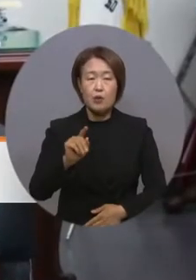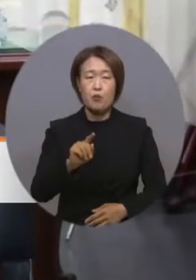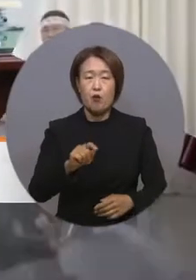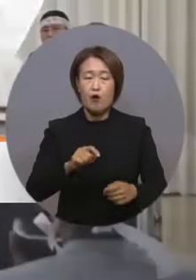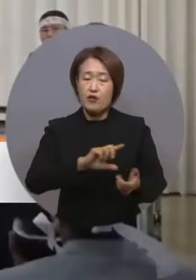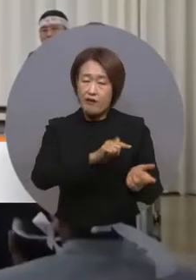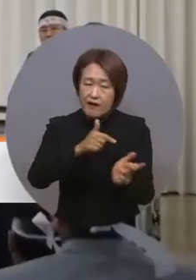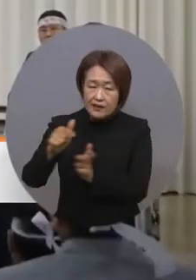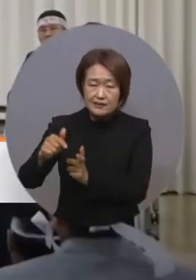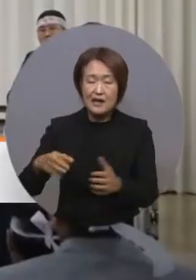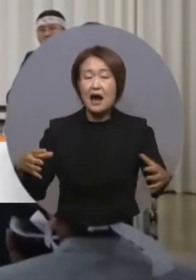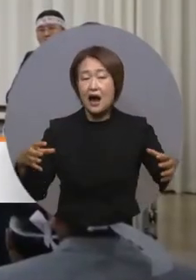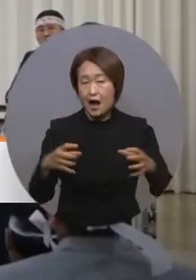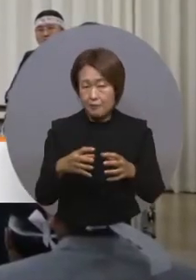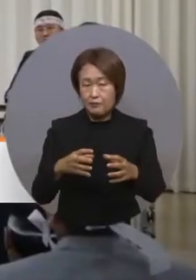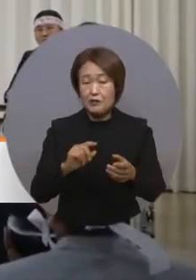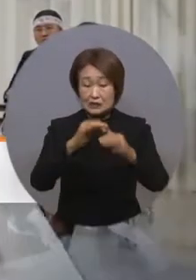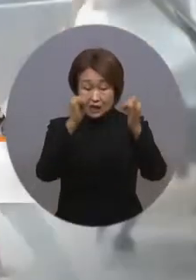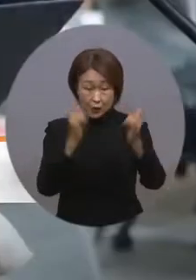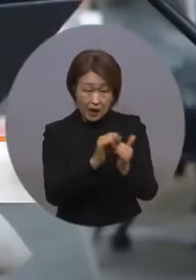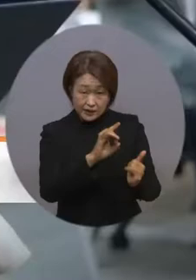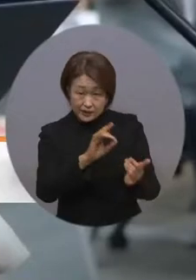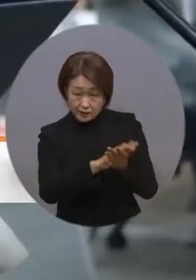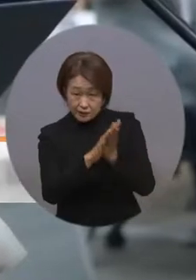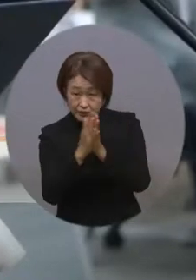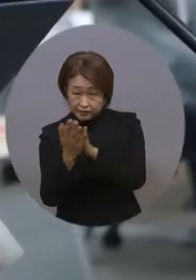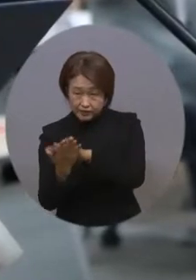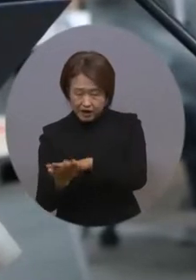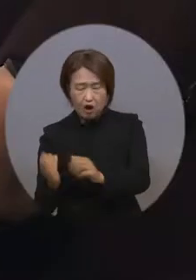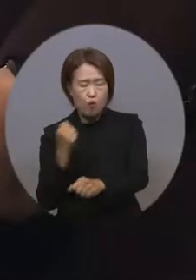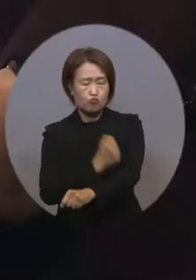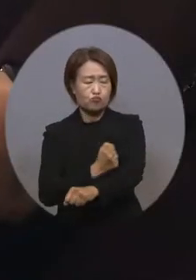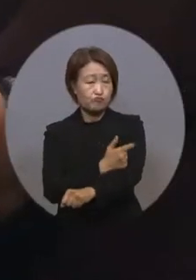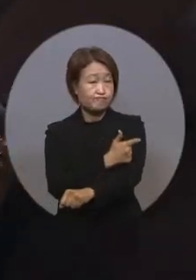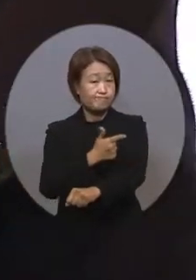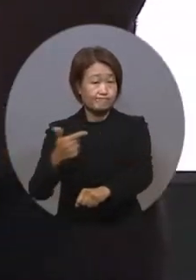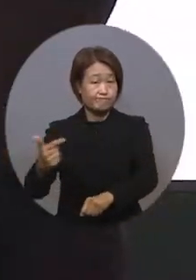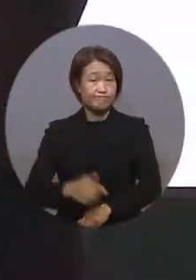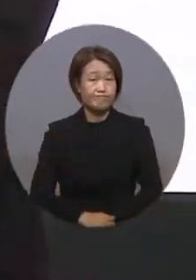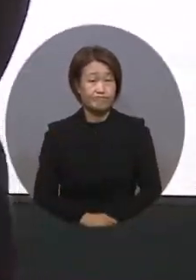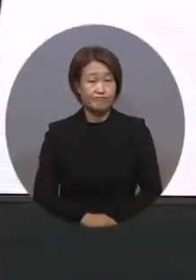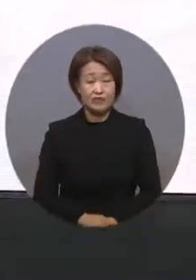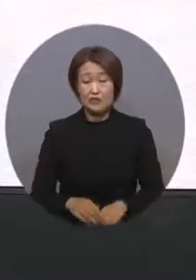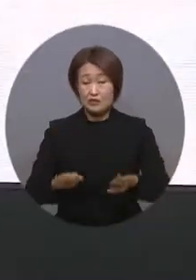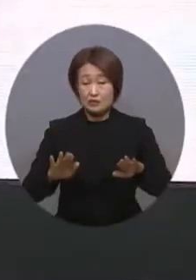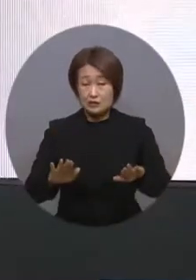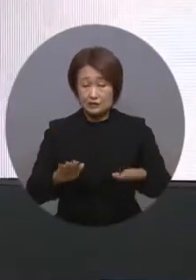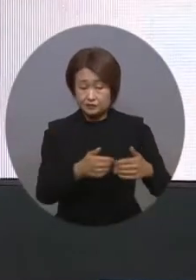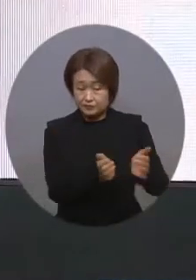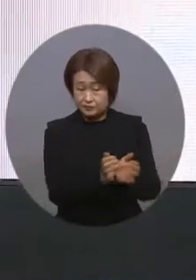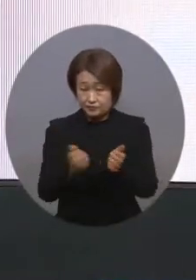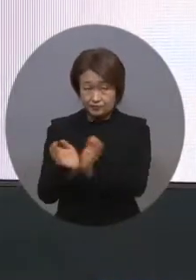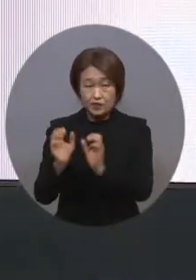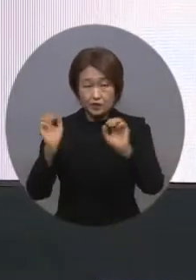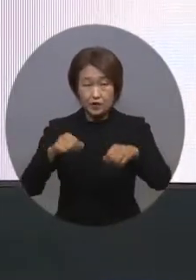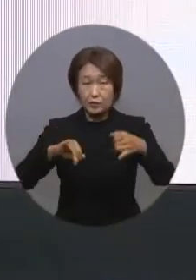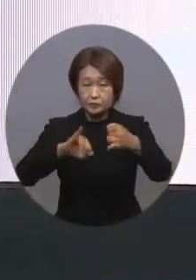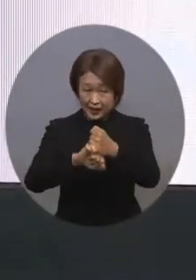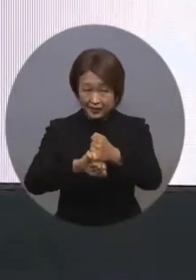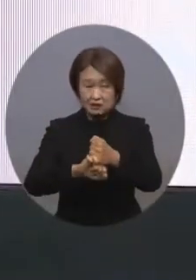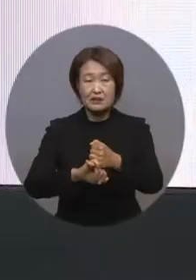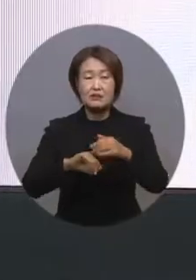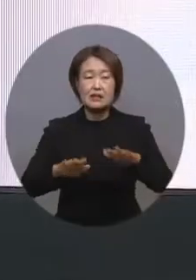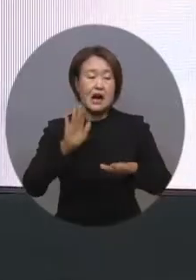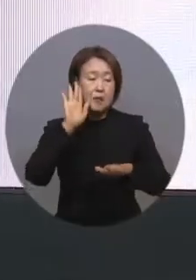등 매체를 통해 사회변화에도 힘을 더하고 있습니다. 이번 협약으로 두 기관은 복지TV와